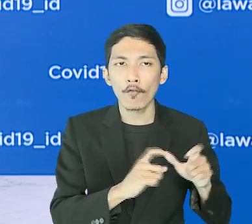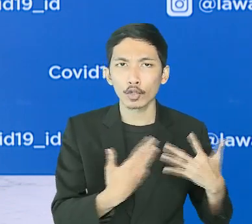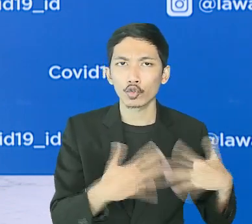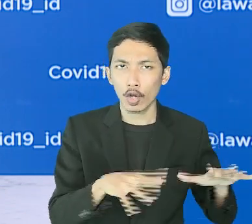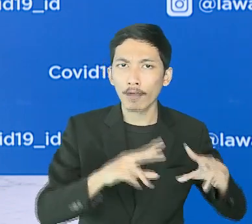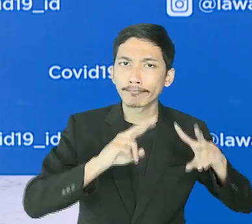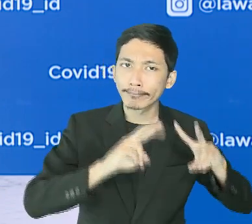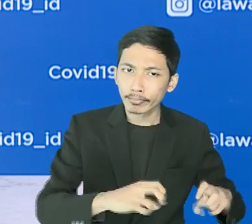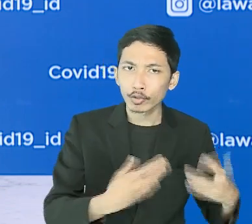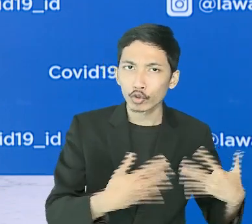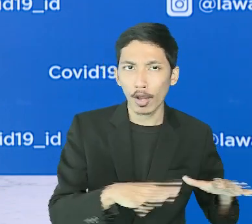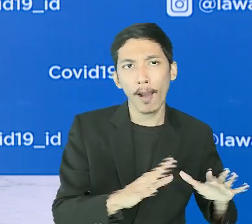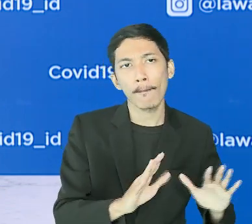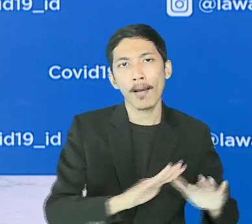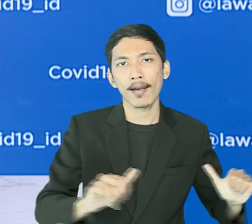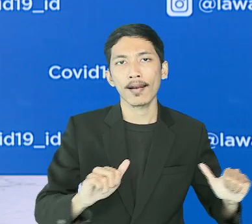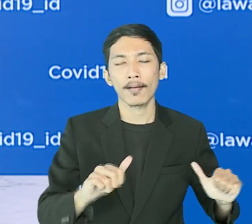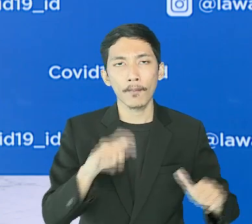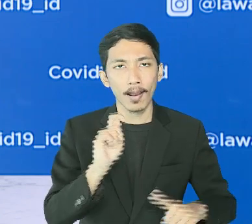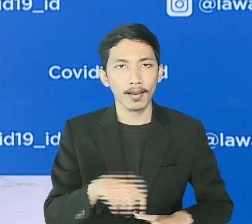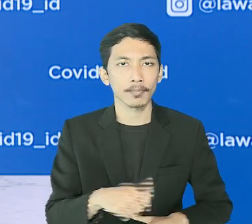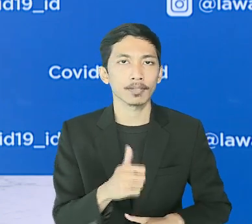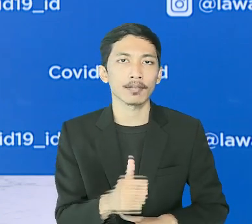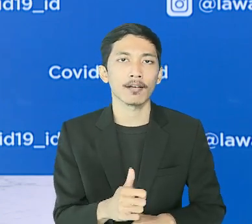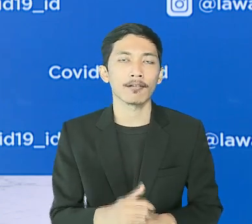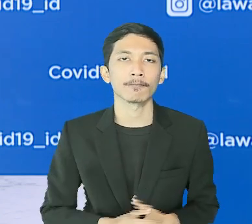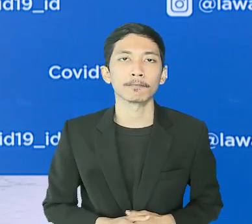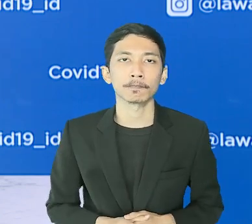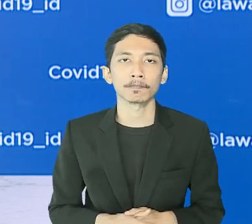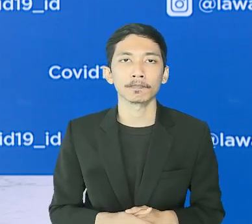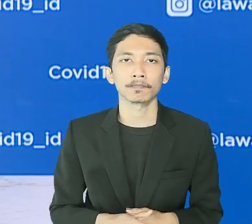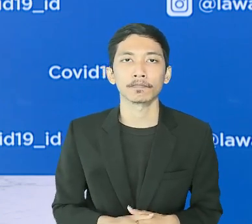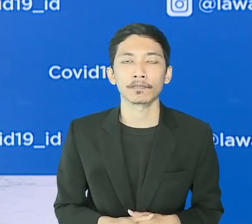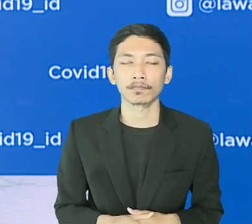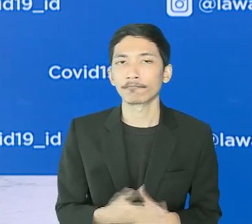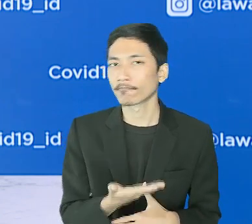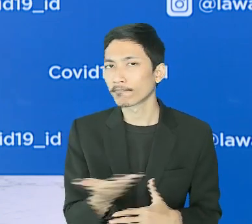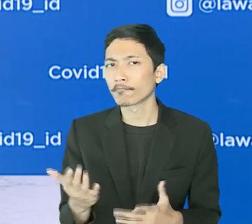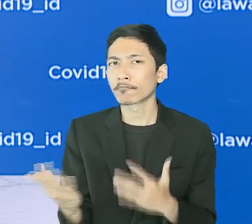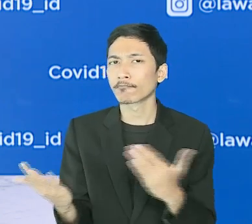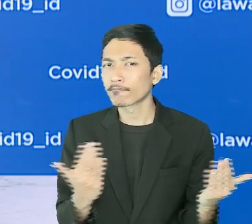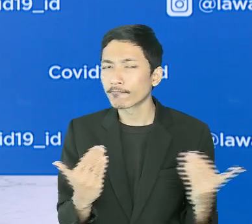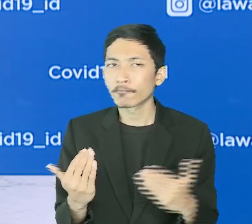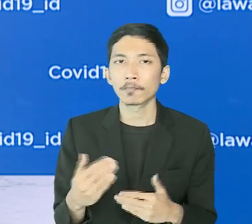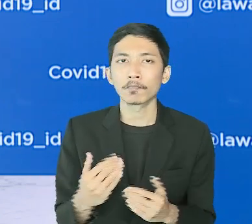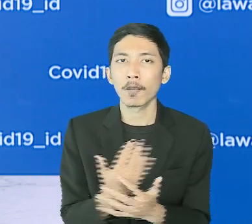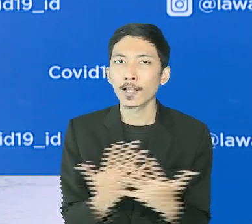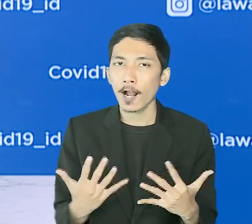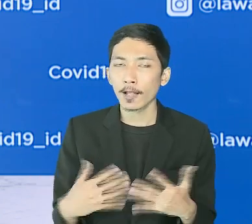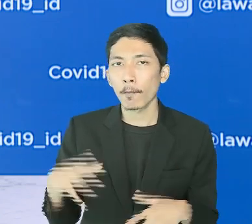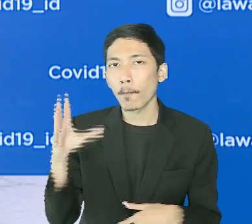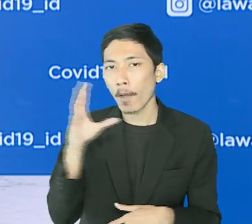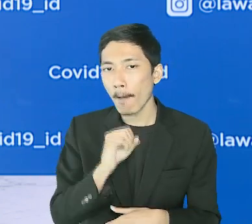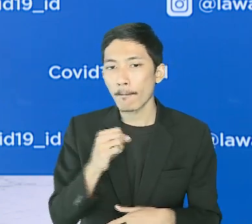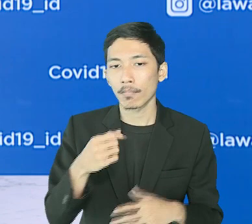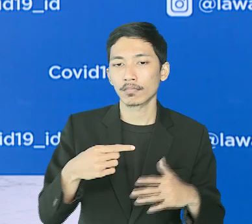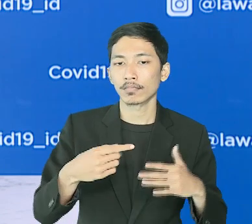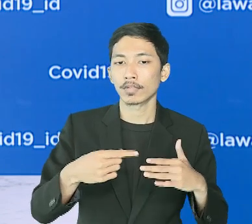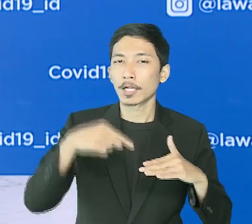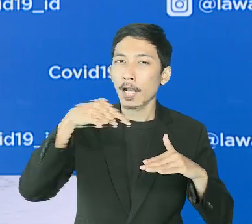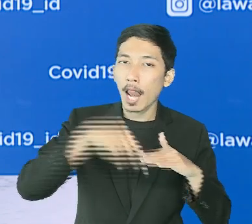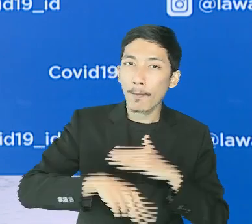terkait. Selanjutnya, saya akan mencoba mengajak masyarakat memahami lebih mendalam salah satu jenis